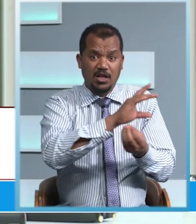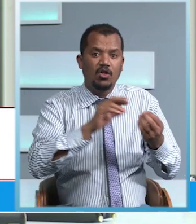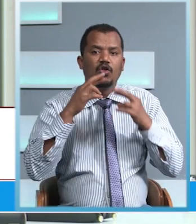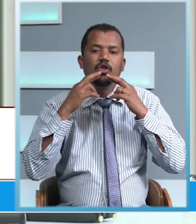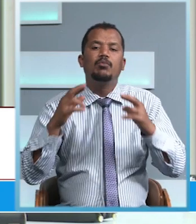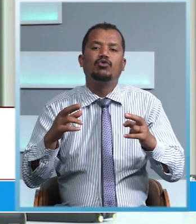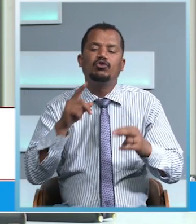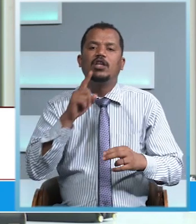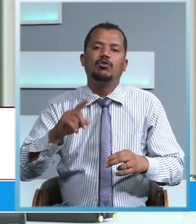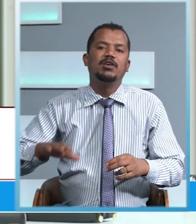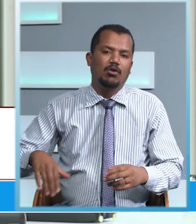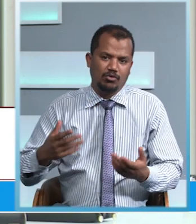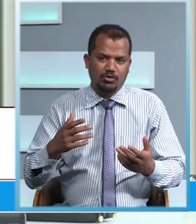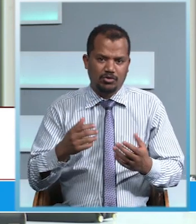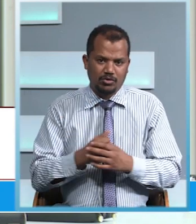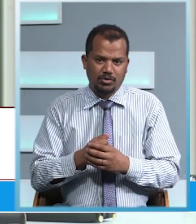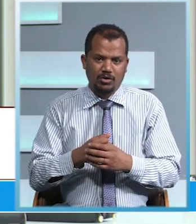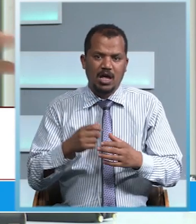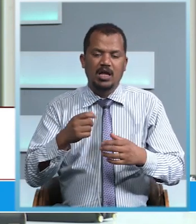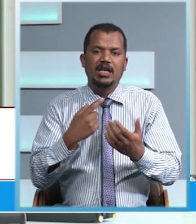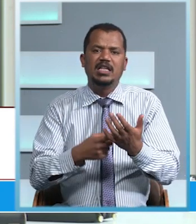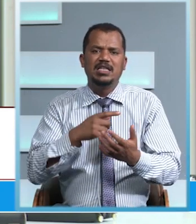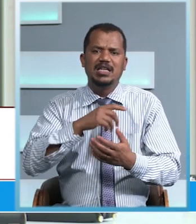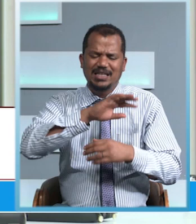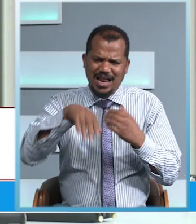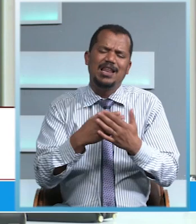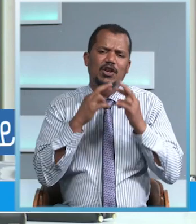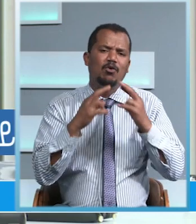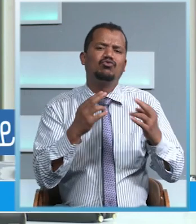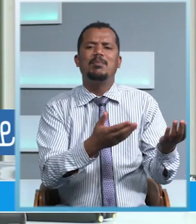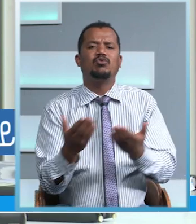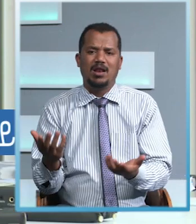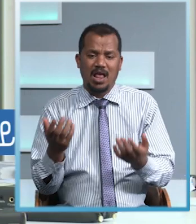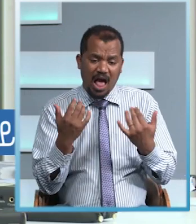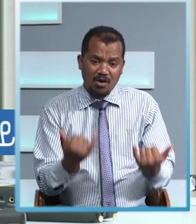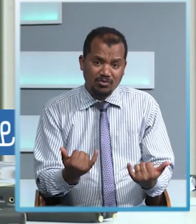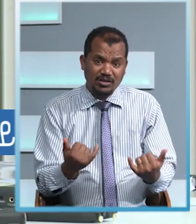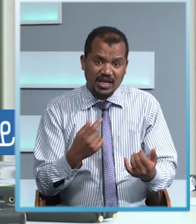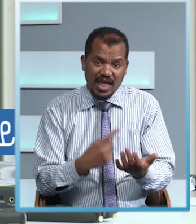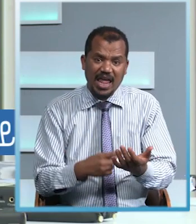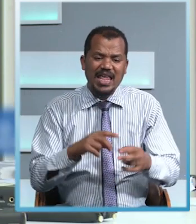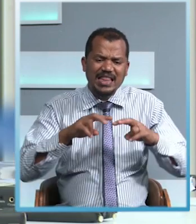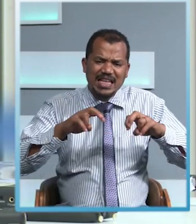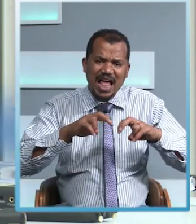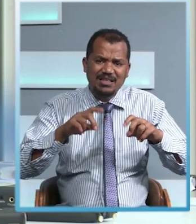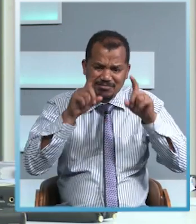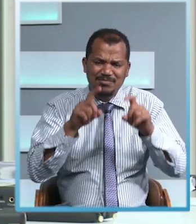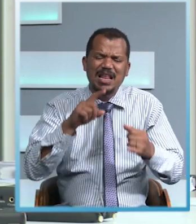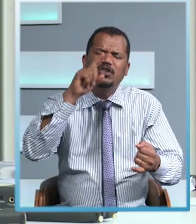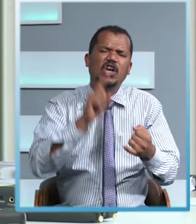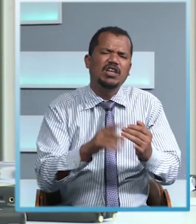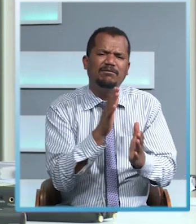ከየክልሉ የየክልል ሪፖርቶች ናቸው ሊቀሩ የሚችሉት። አገር አቀፉ የተጠቃለለው ሪፖርት መጥቷል። ነገር ግን ይሄ የጥናትና